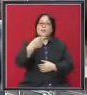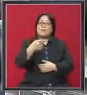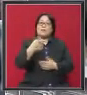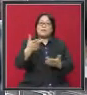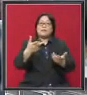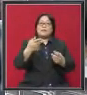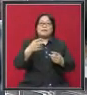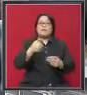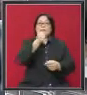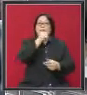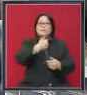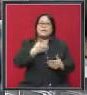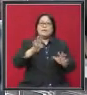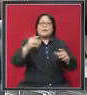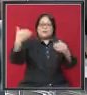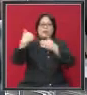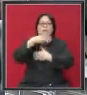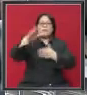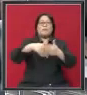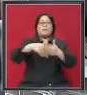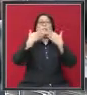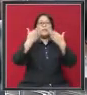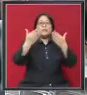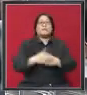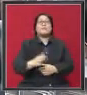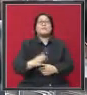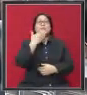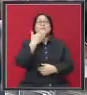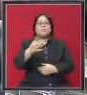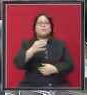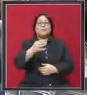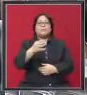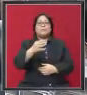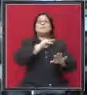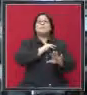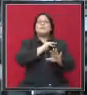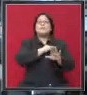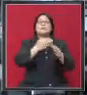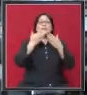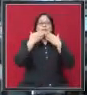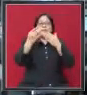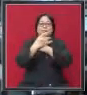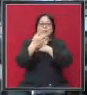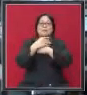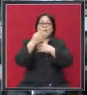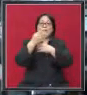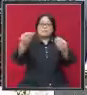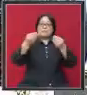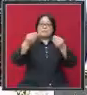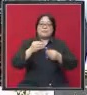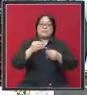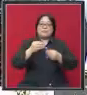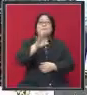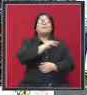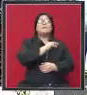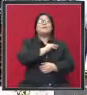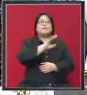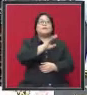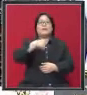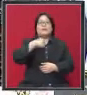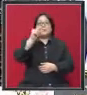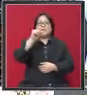stock exchange. Ya? Tanggungjawab kepada semua. Terima kasih. Terima kasih Yang Berhormat Subang. Menteri. Terima kasih kerana nasihat yang diberikan kepada saya.